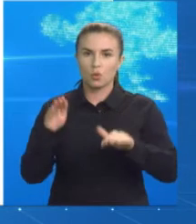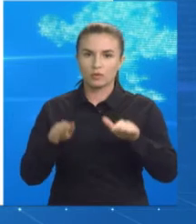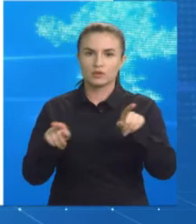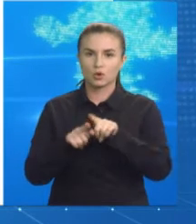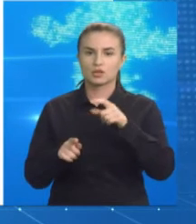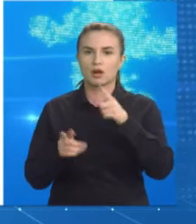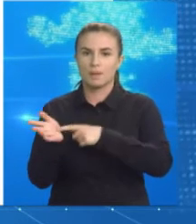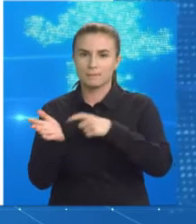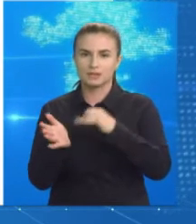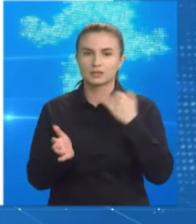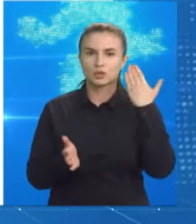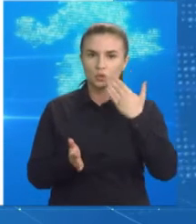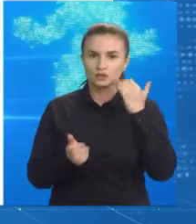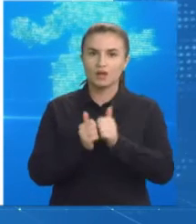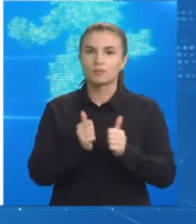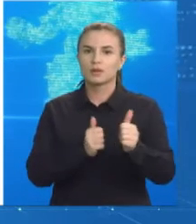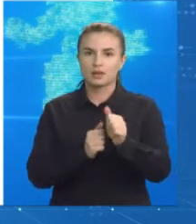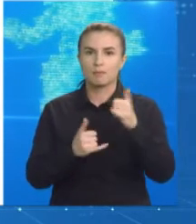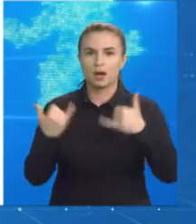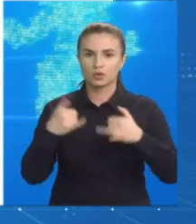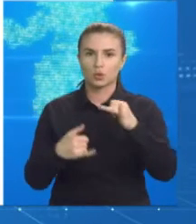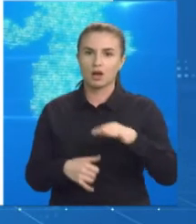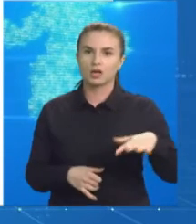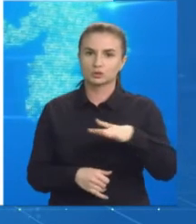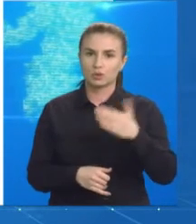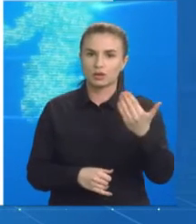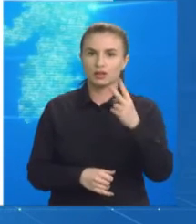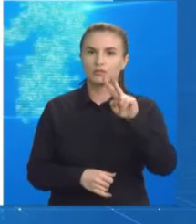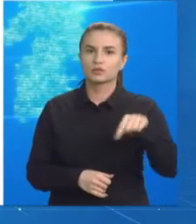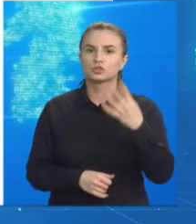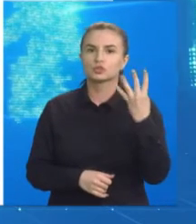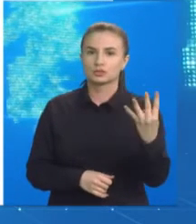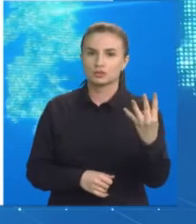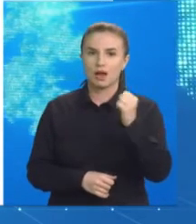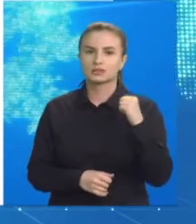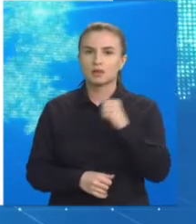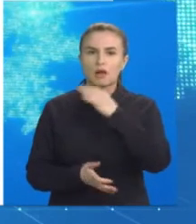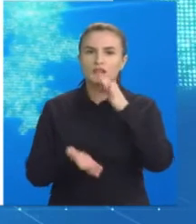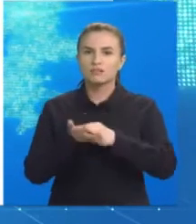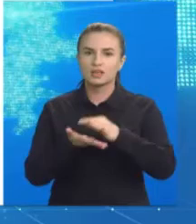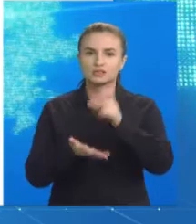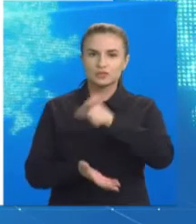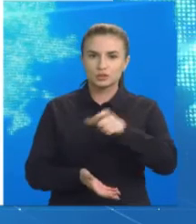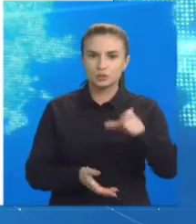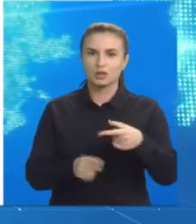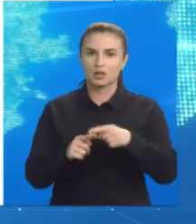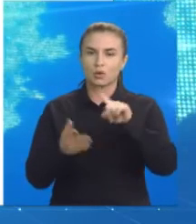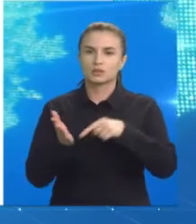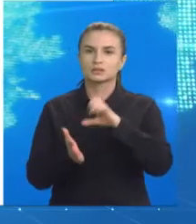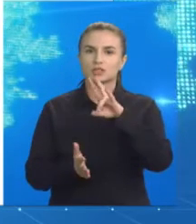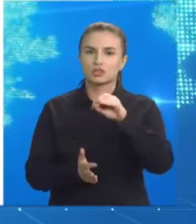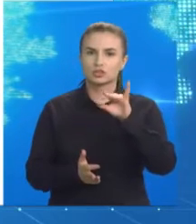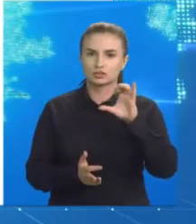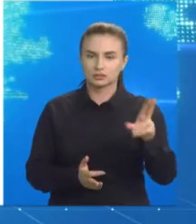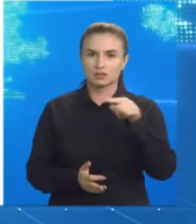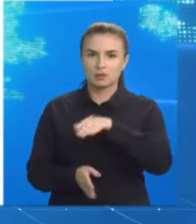Копейске и Троицке. Чуть впереди Магнитогорск и Озерск. Их индекс 2,4. А самые ответственные южноуральцы живут в Снежинске. Там